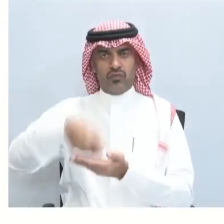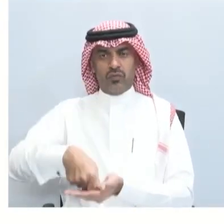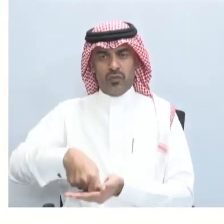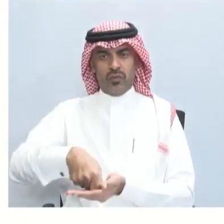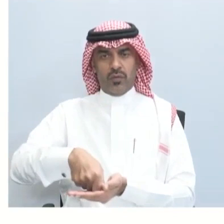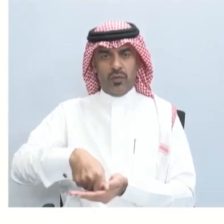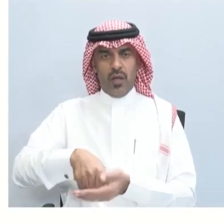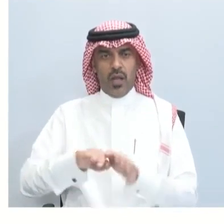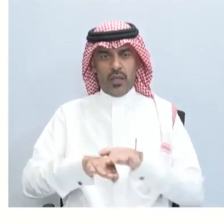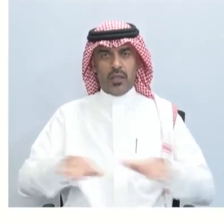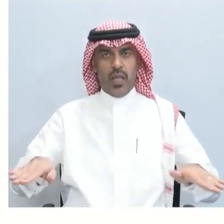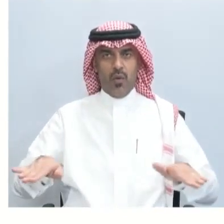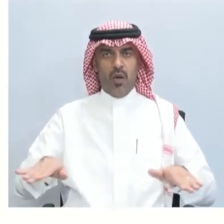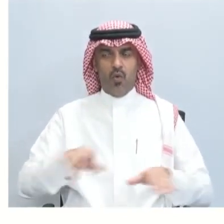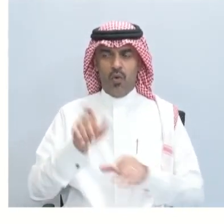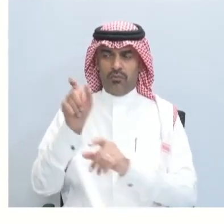على الطاوله